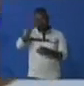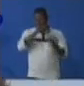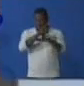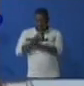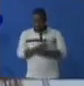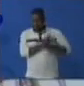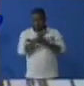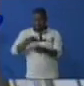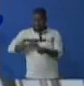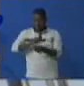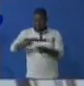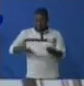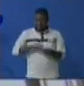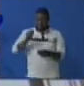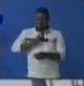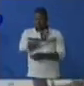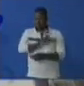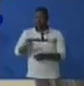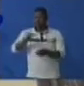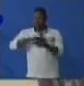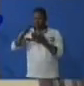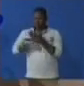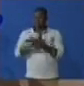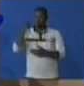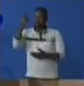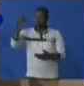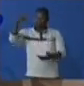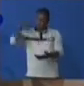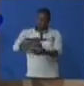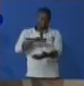préservation de l'environnement de l'ambassade. Le projet a coûté 1,5 milliard de francs CFA.